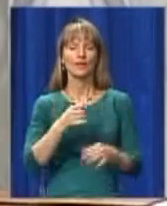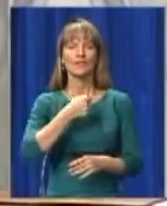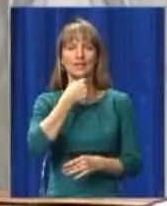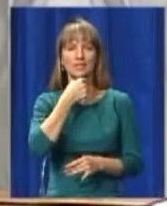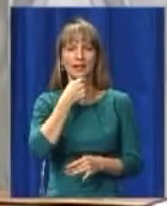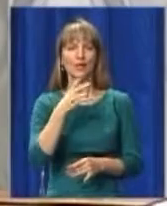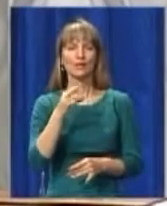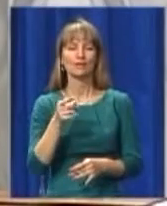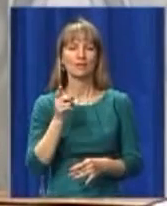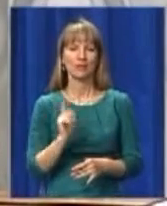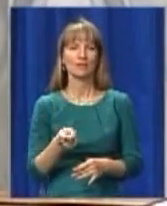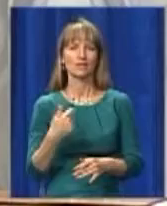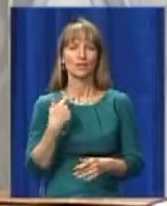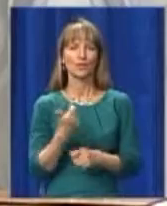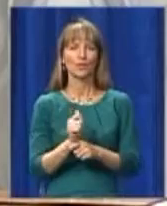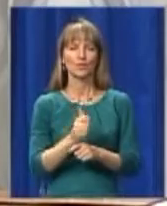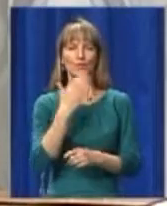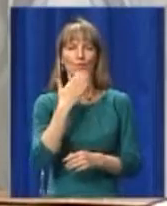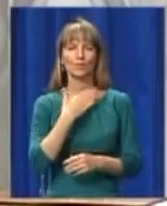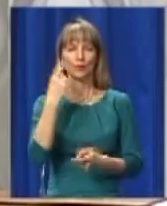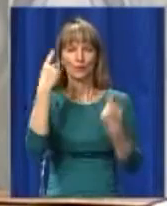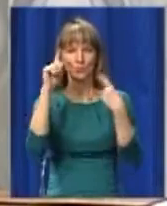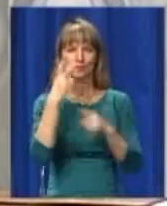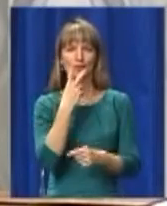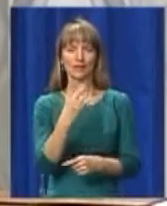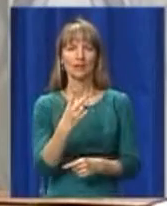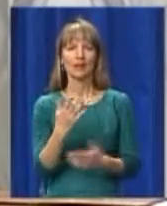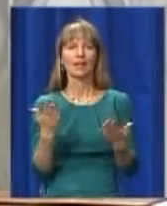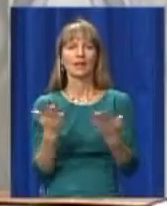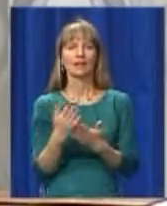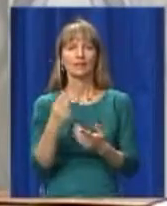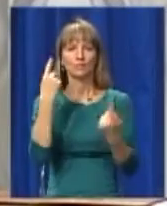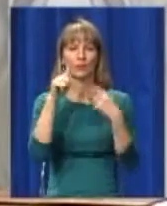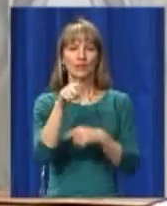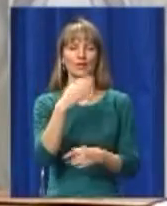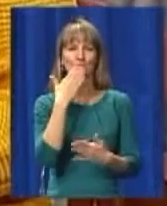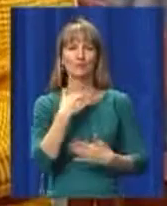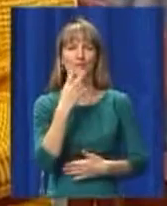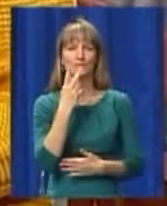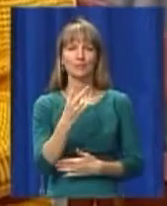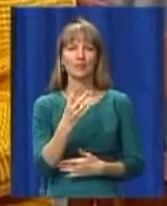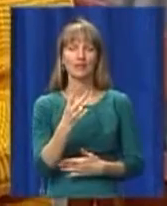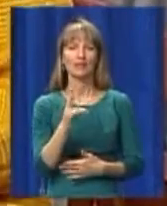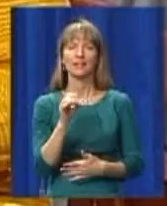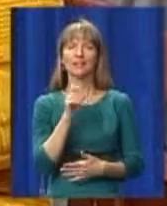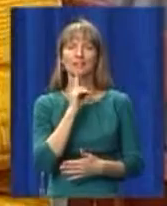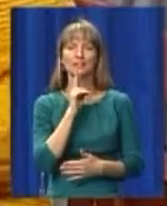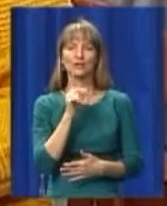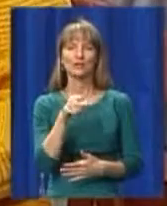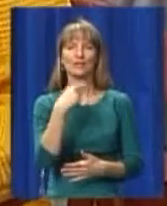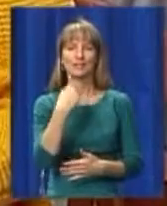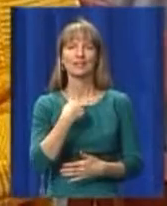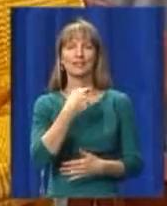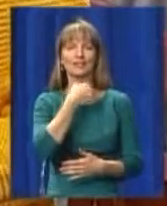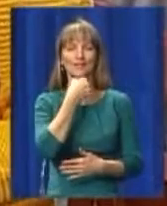взгляд, но на самом деле я очень люблю смотреть мультики. А какие ты мультики любишь смотреть? Не вообще любишь ли ты? Незважаючи, що ти кажеш,